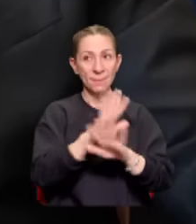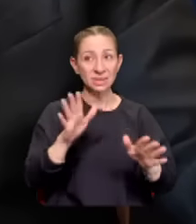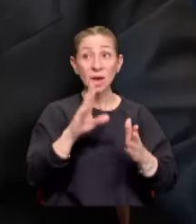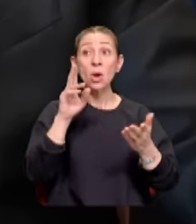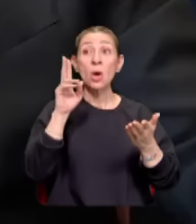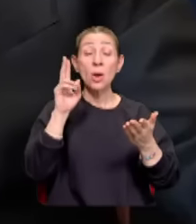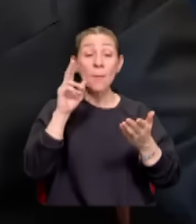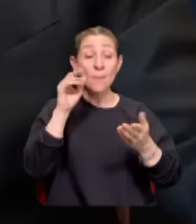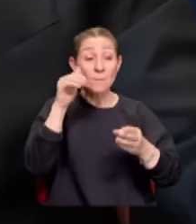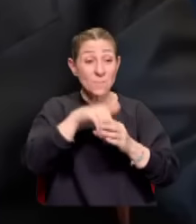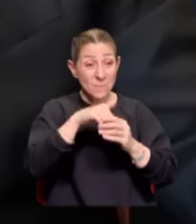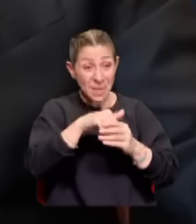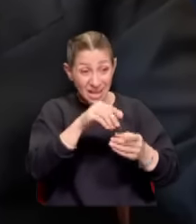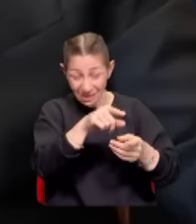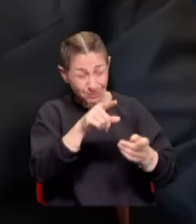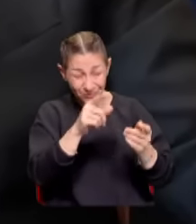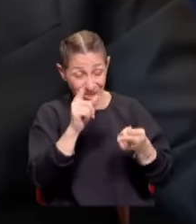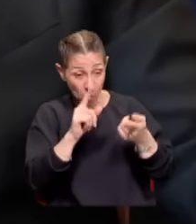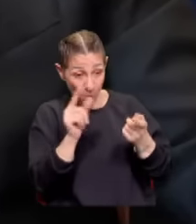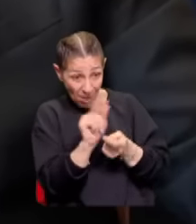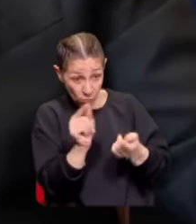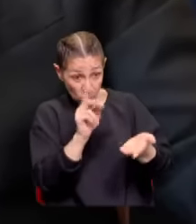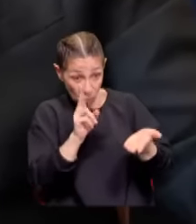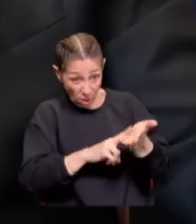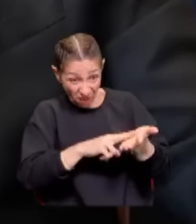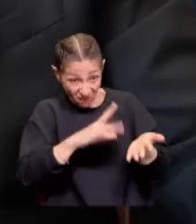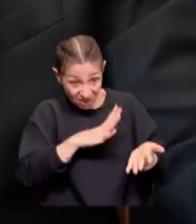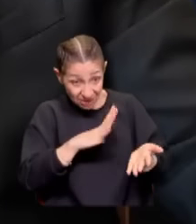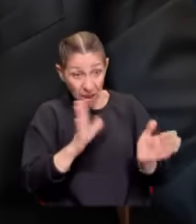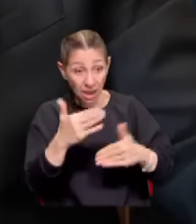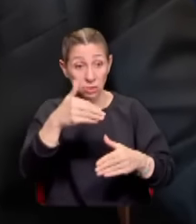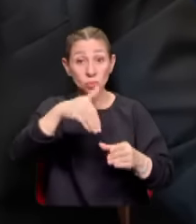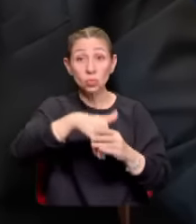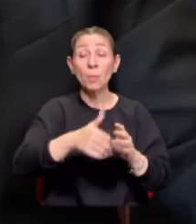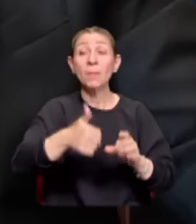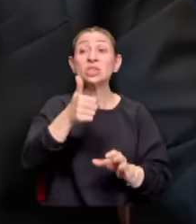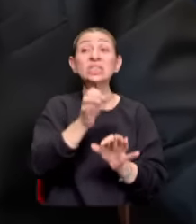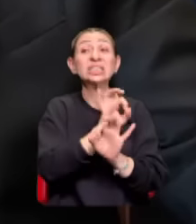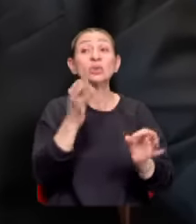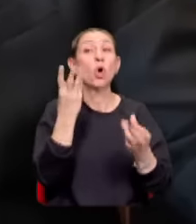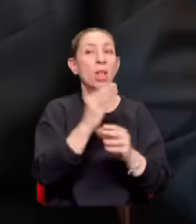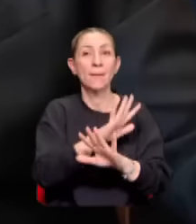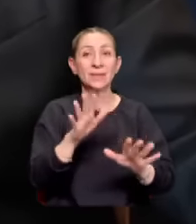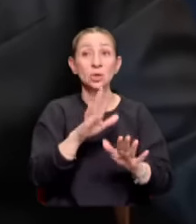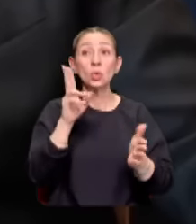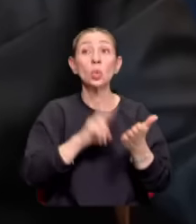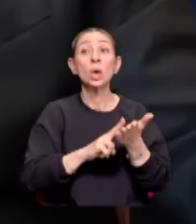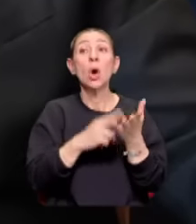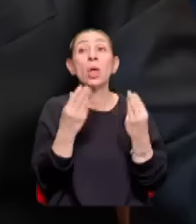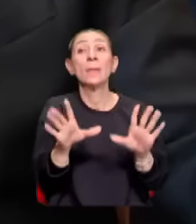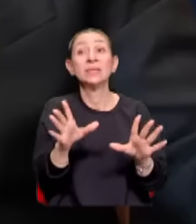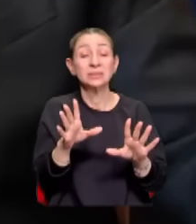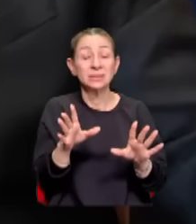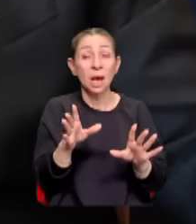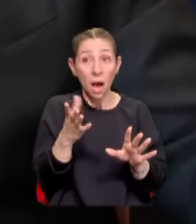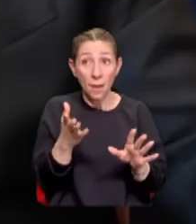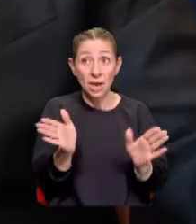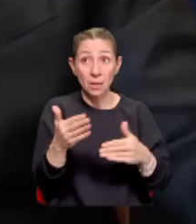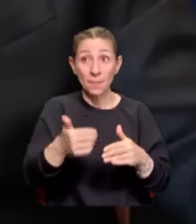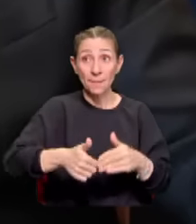üyesi olan memur zaten olamaz. Sandık kurulu başkanı hiç olamaz. Üye zaten olamaz. Ama